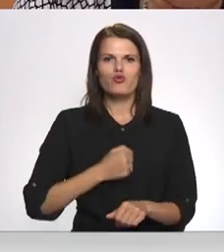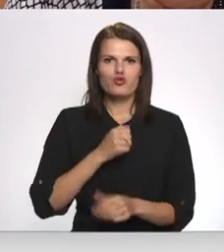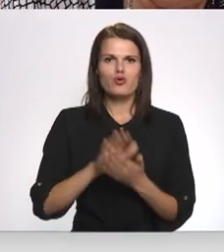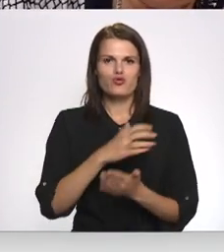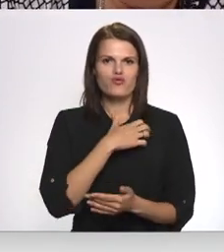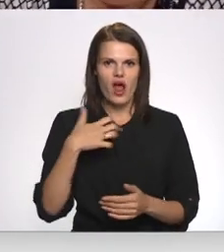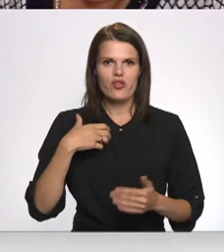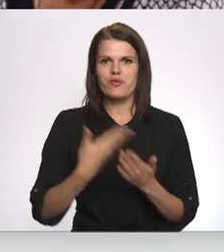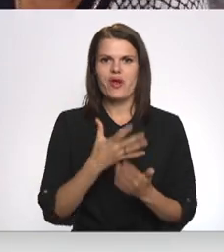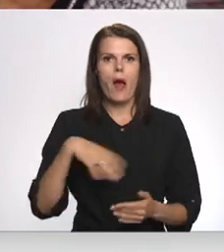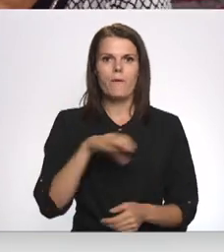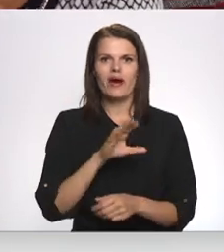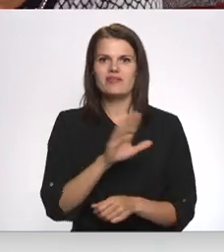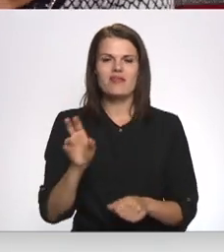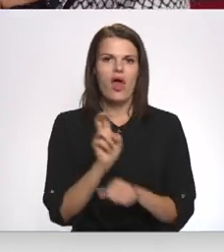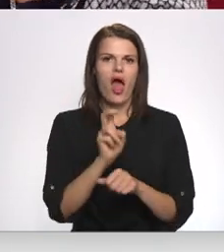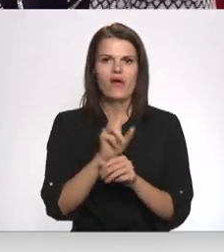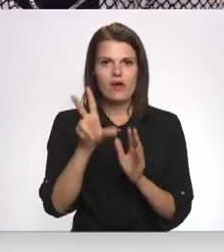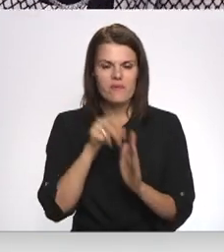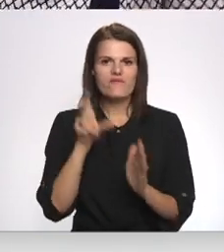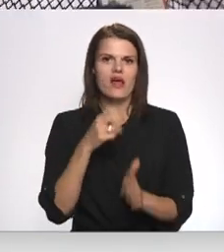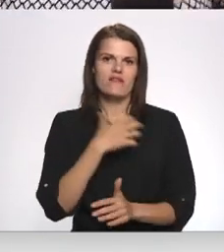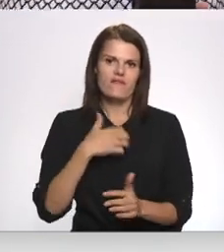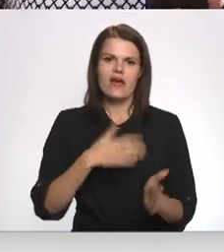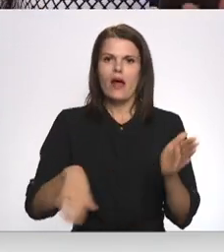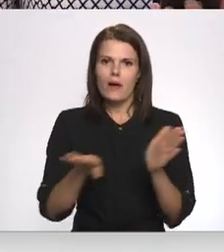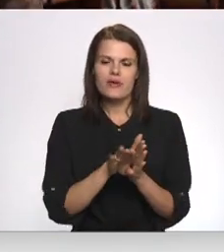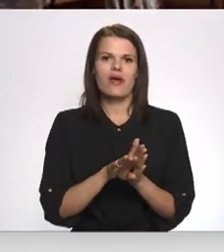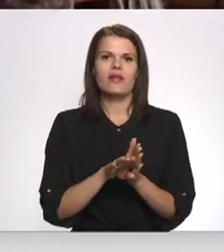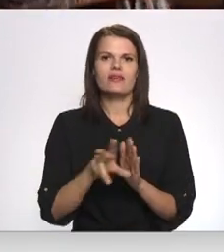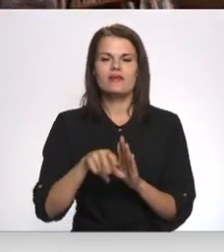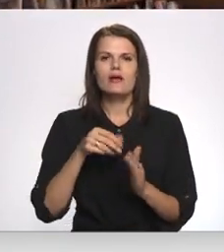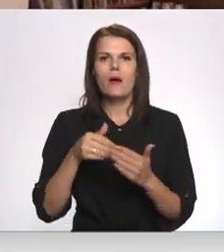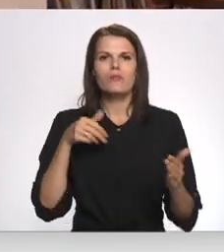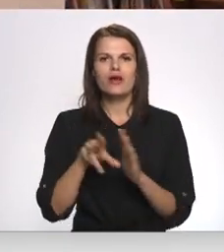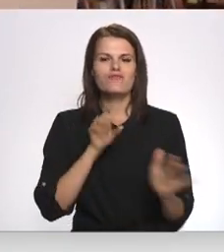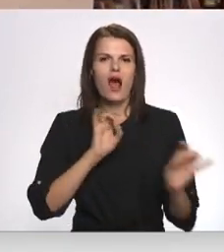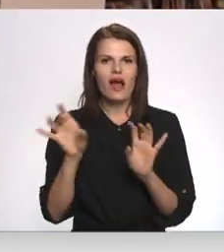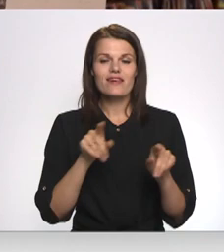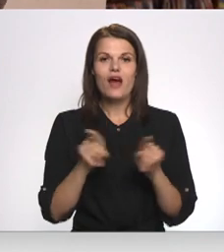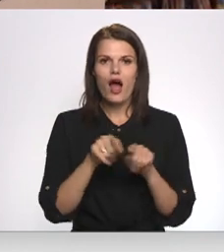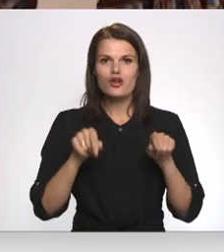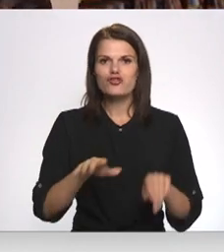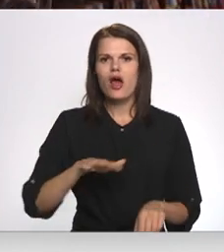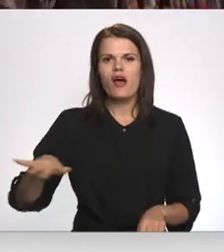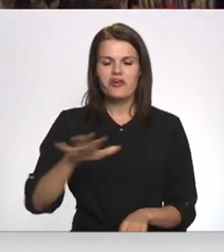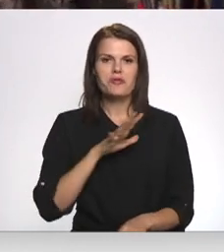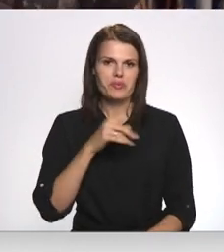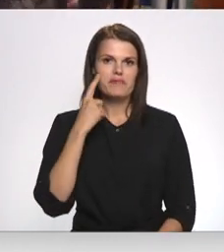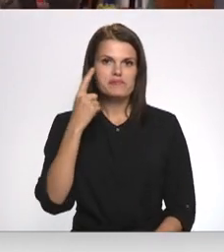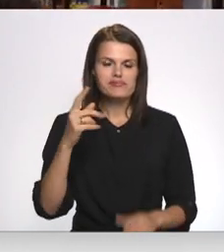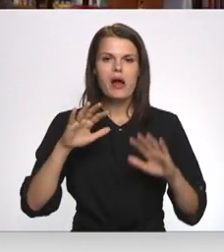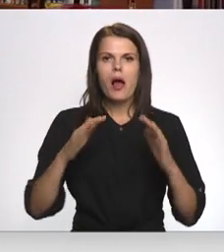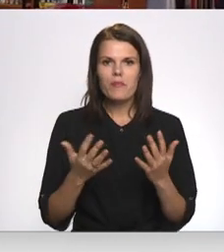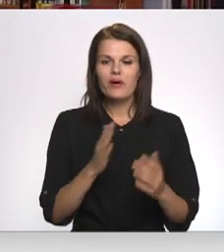neejam vēlēt? Tā kā jāiet ir vēlēt. Priekšvēlēšana aģitācija arī šajā pusē bijusi manāma. Taču